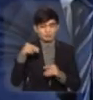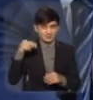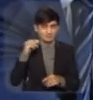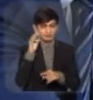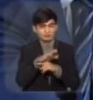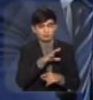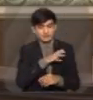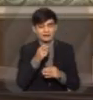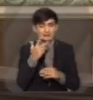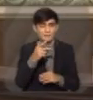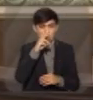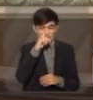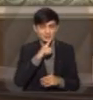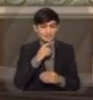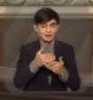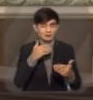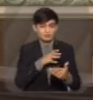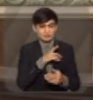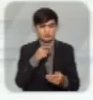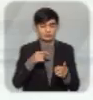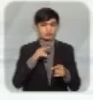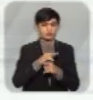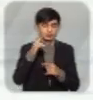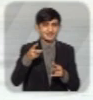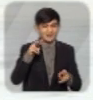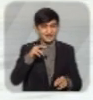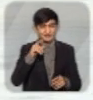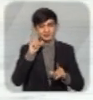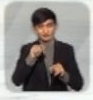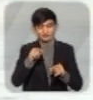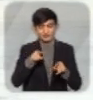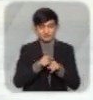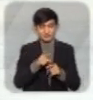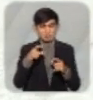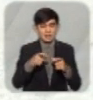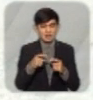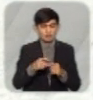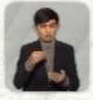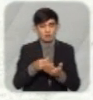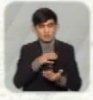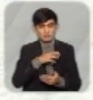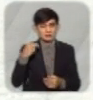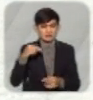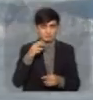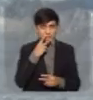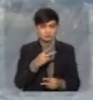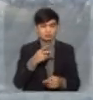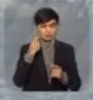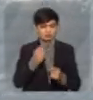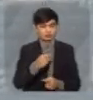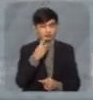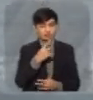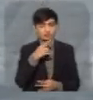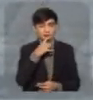Три месяца назад его возмутили высокие цены на перелеты. С тех пор в ведомстве вели переговоры с авиакомпаниями и